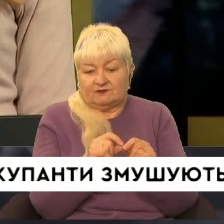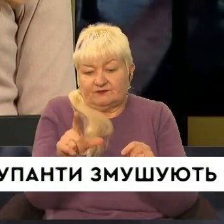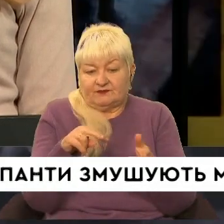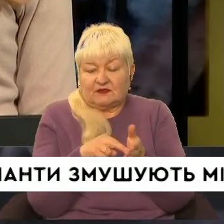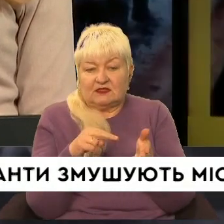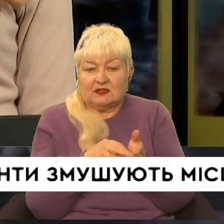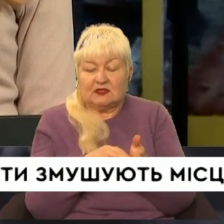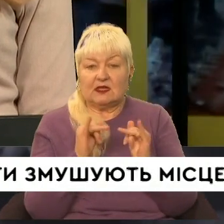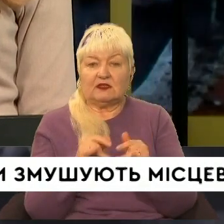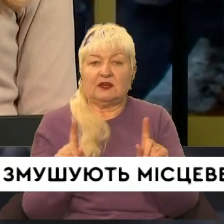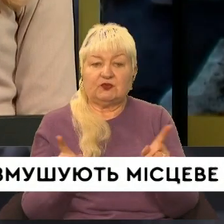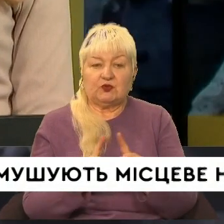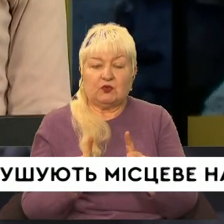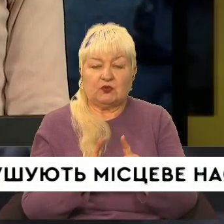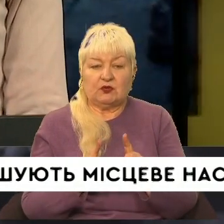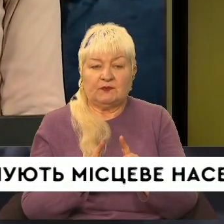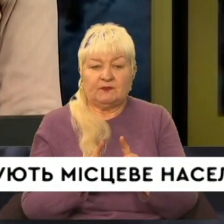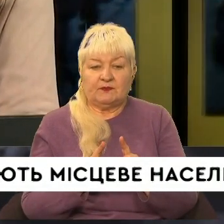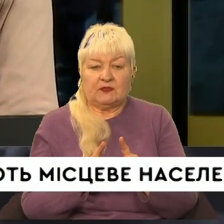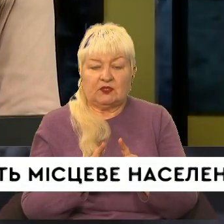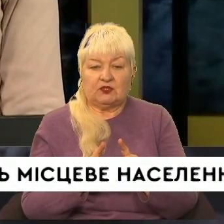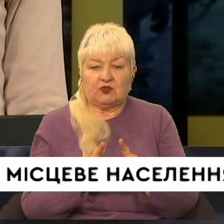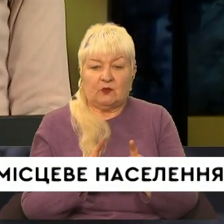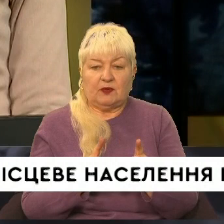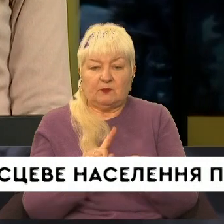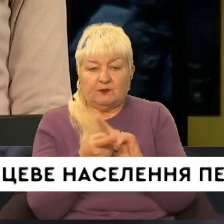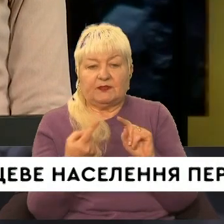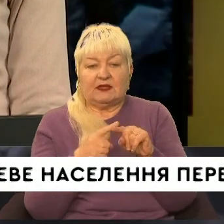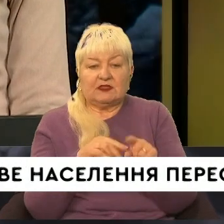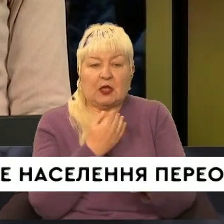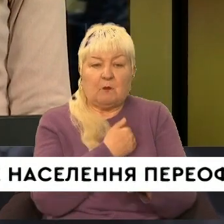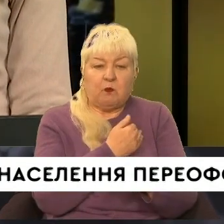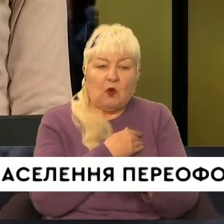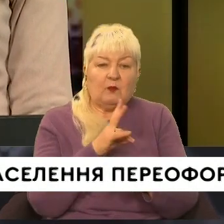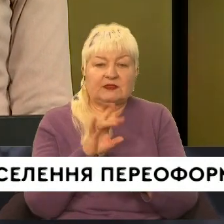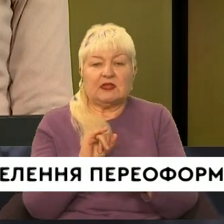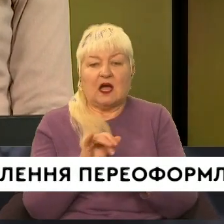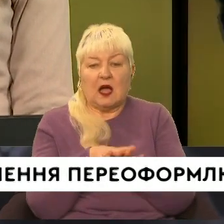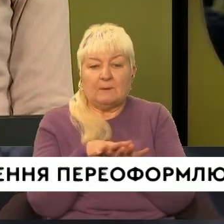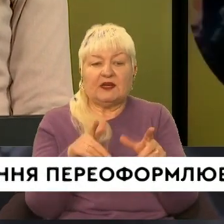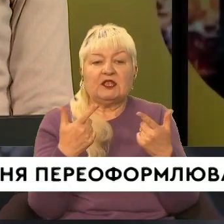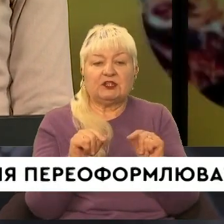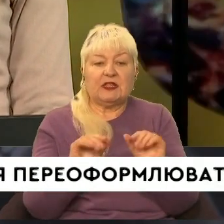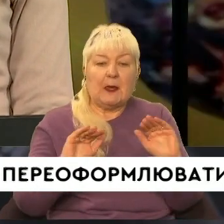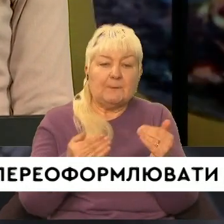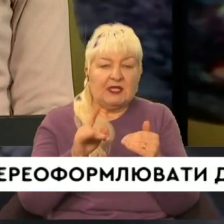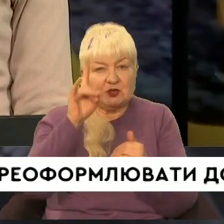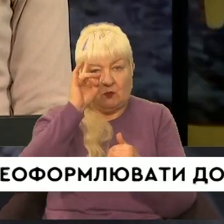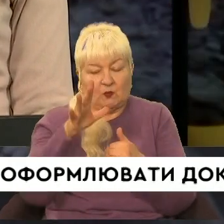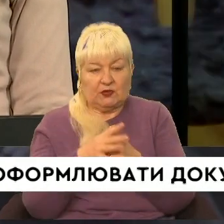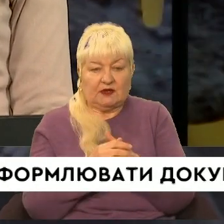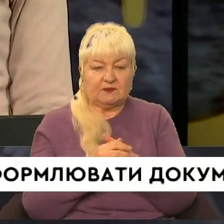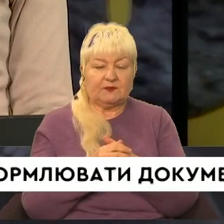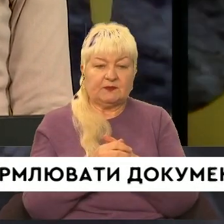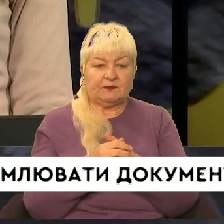щоб, скажімо так, перепасувати цей попит на мережі, які там менш популярні, скажімо так. Але стоять